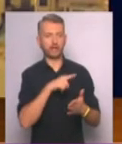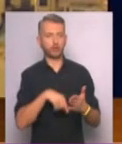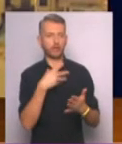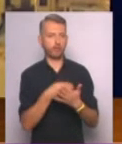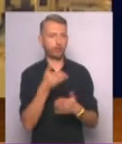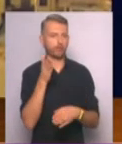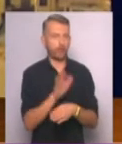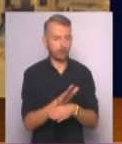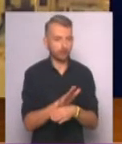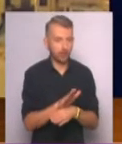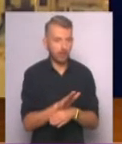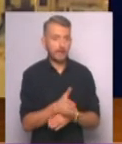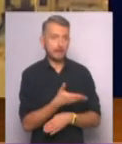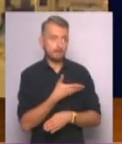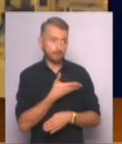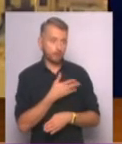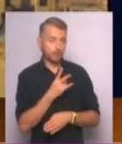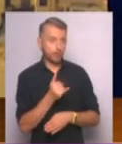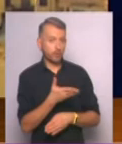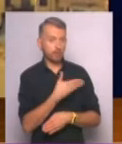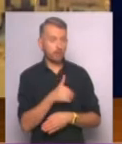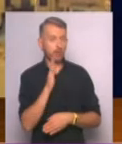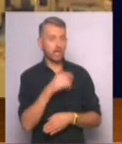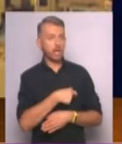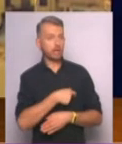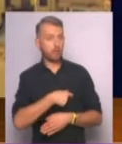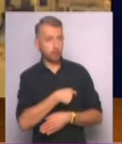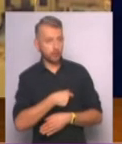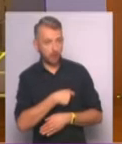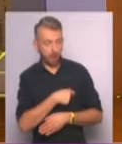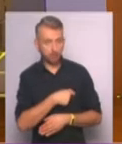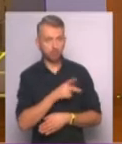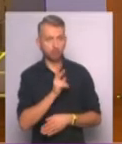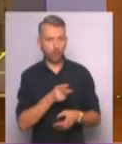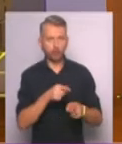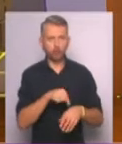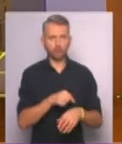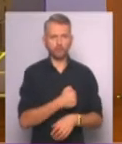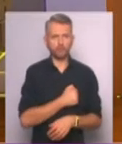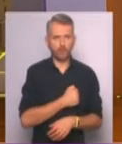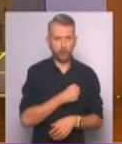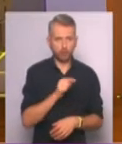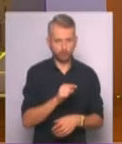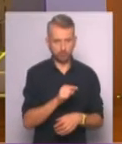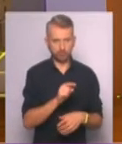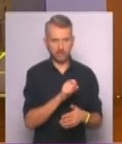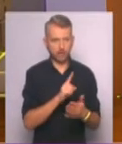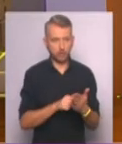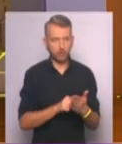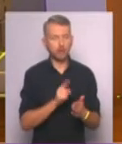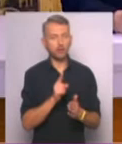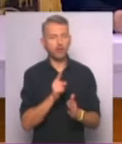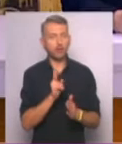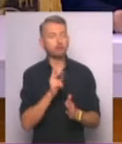розпорядження. Принаймні, ми будемо депутати, які дійсно співчувають цьому процесу, які